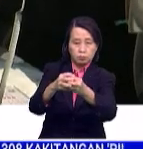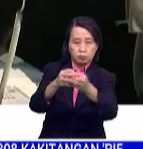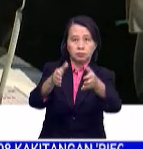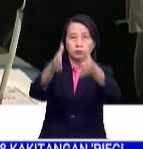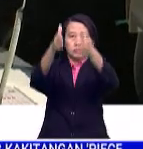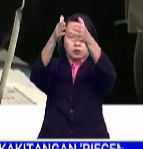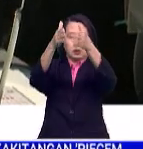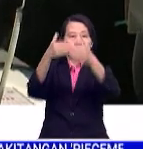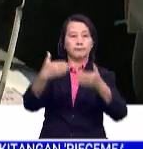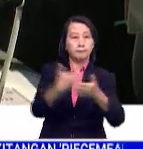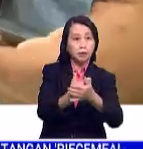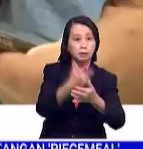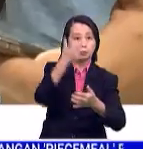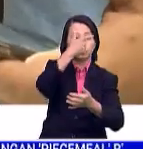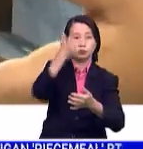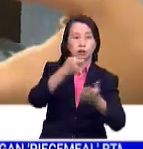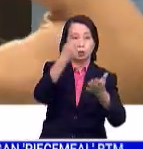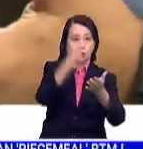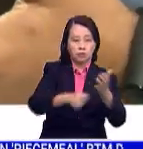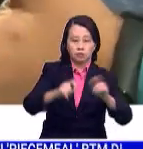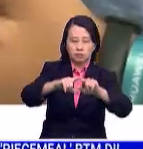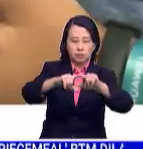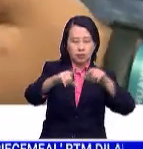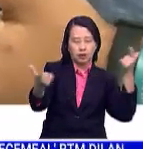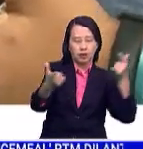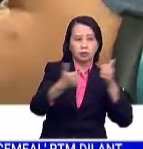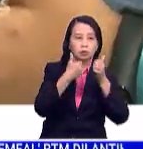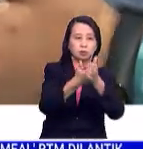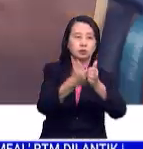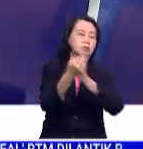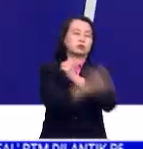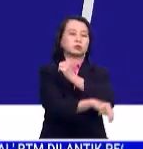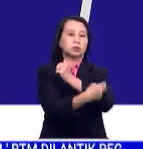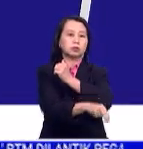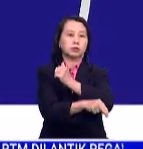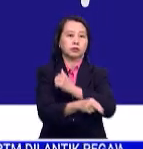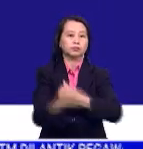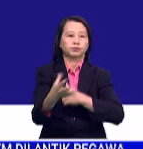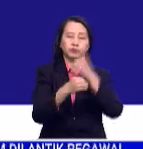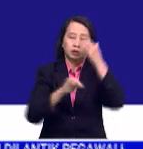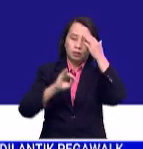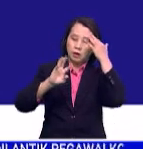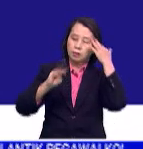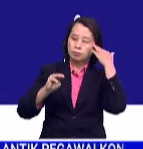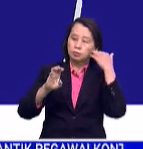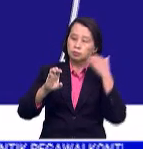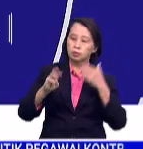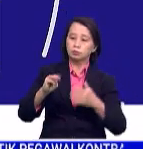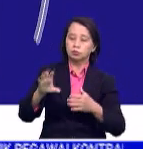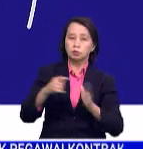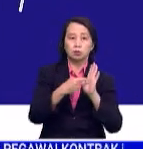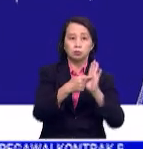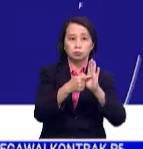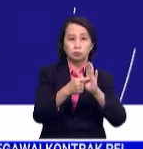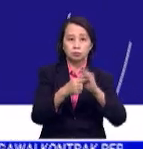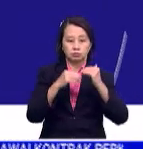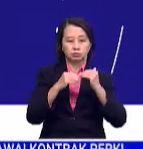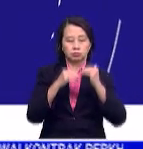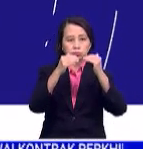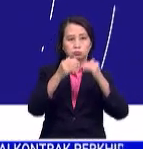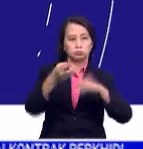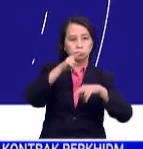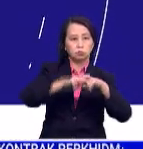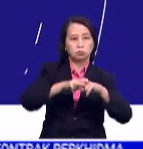rangkaian baru berikutan kos yang berbeza mengikut negeri. Sementara itu, MCMC mencatatkan peningkatan jumlah